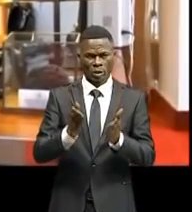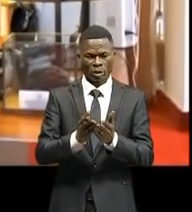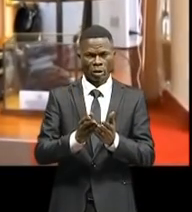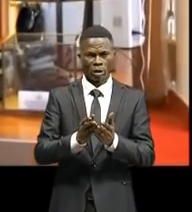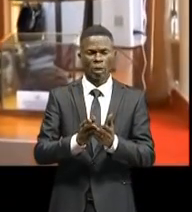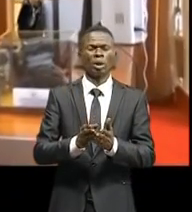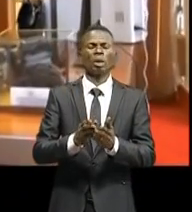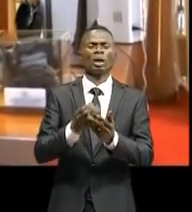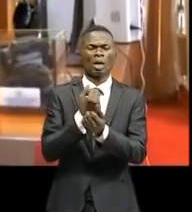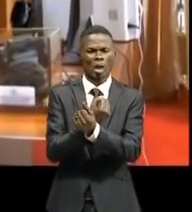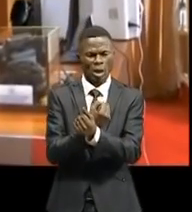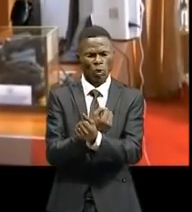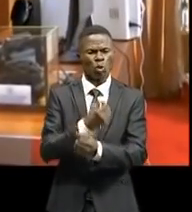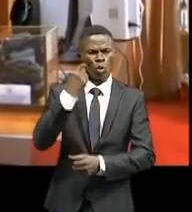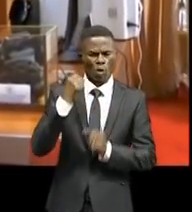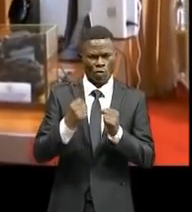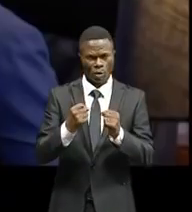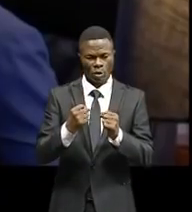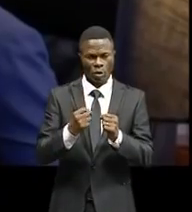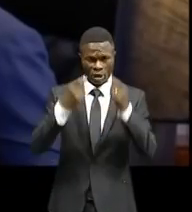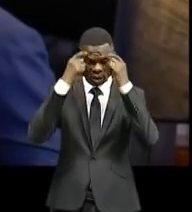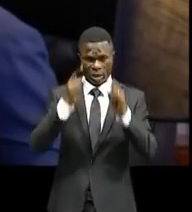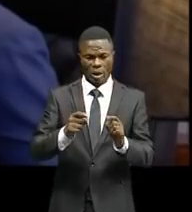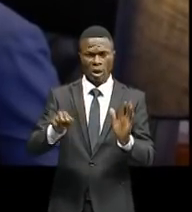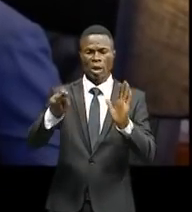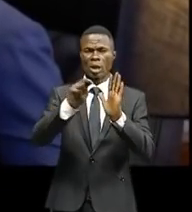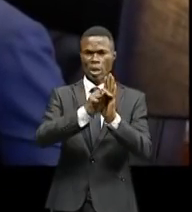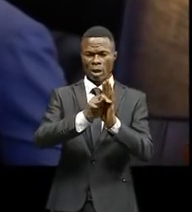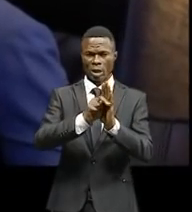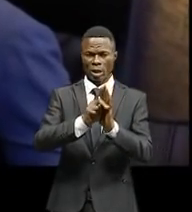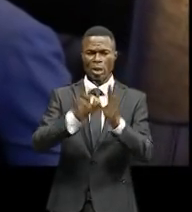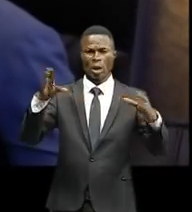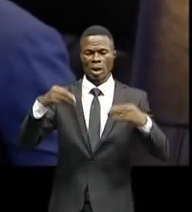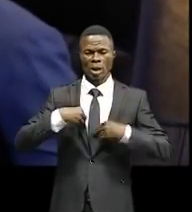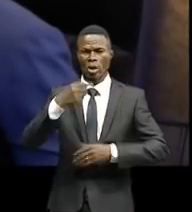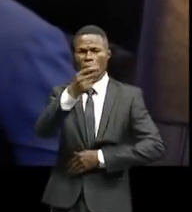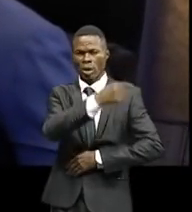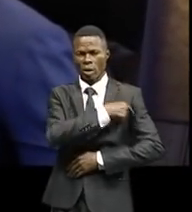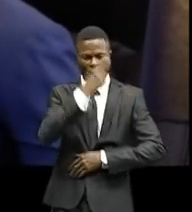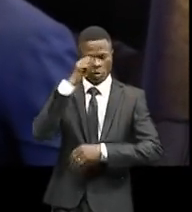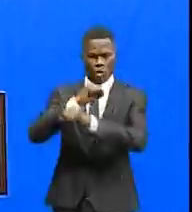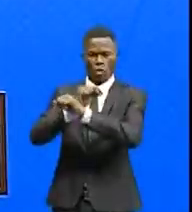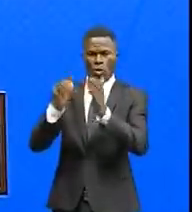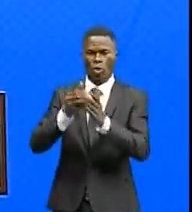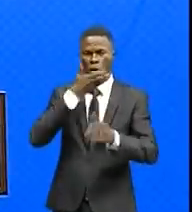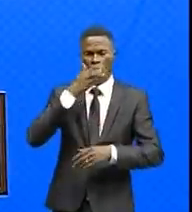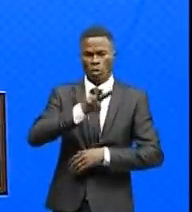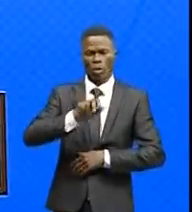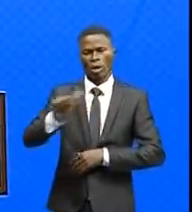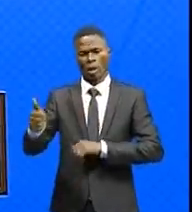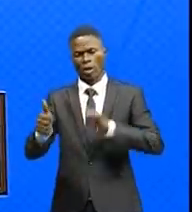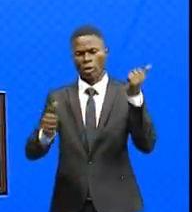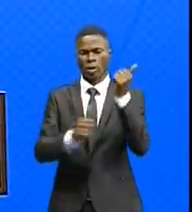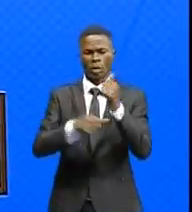afin d'observer scrupuleusement les mesures barrières et de se faire vacciner pour se protéger et protéger les